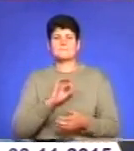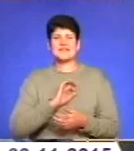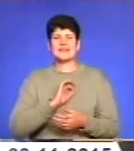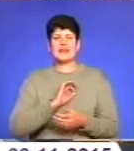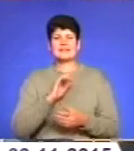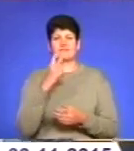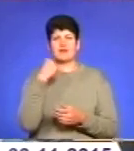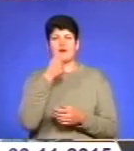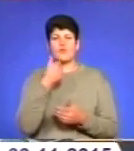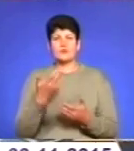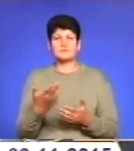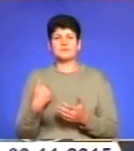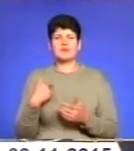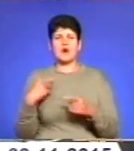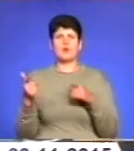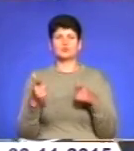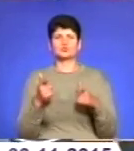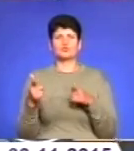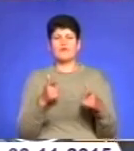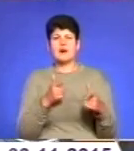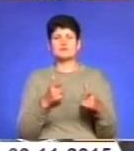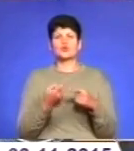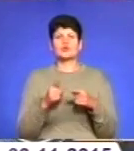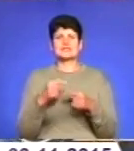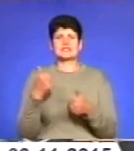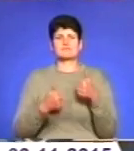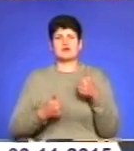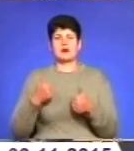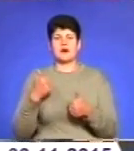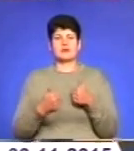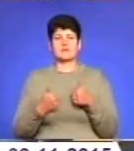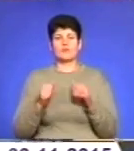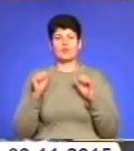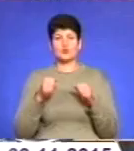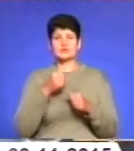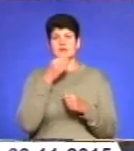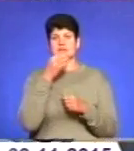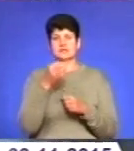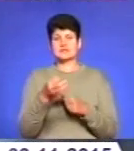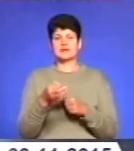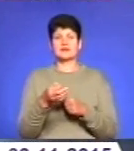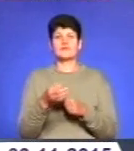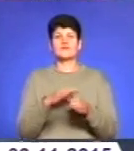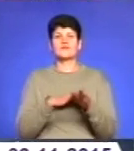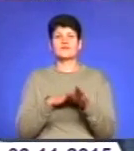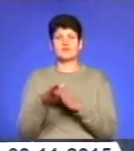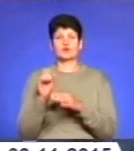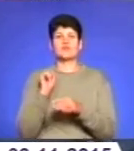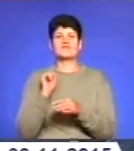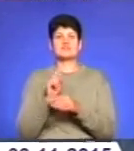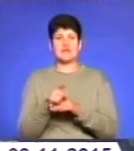сказати, 2 роки. Я готувався іменно до цих змагань, так що можна сказати, що виконав